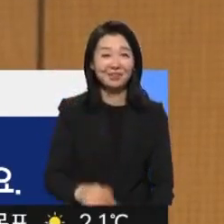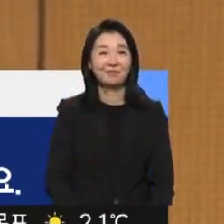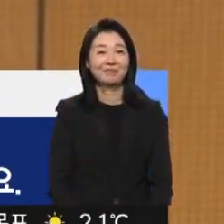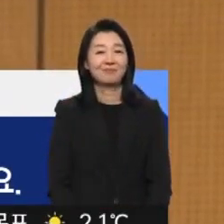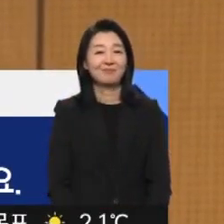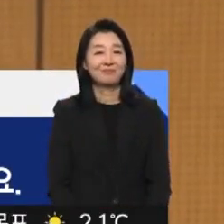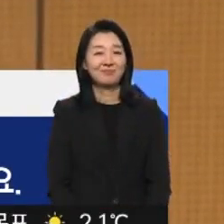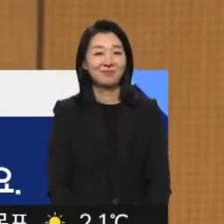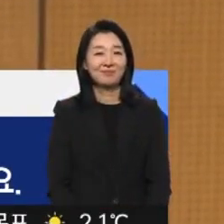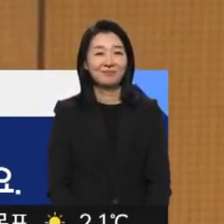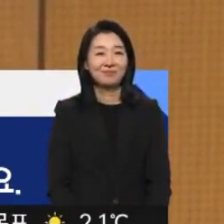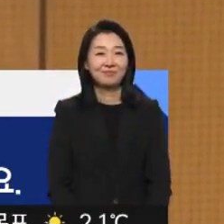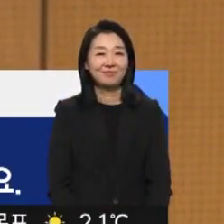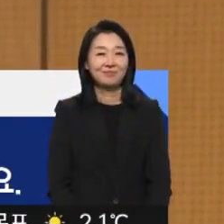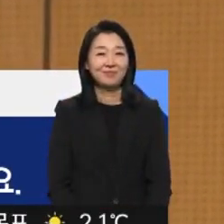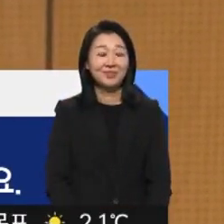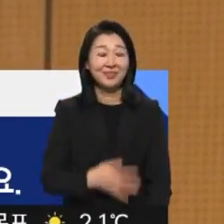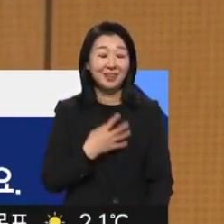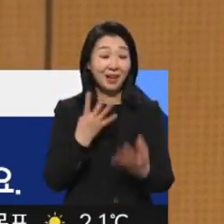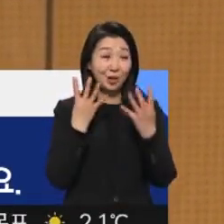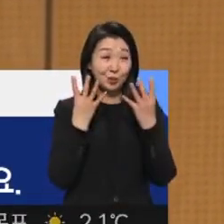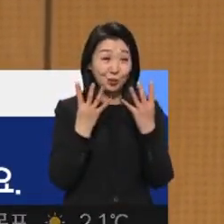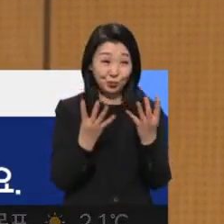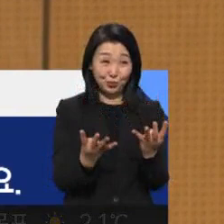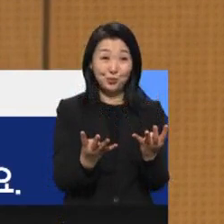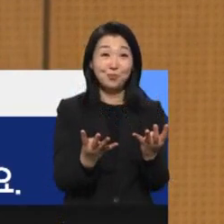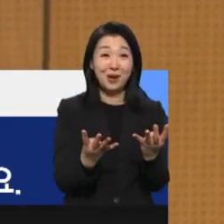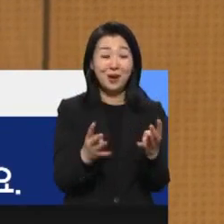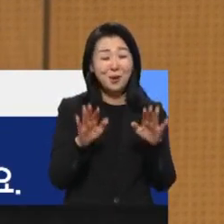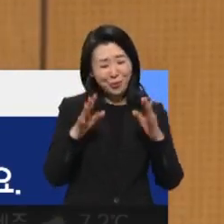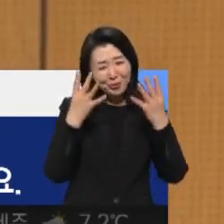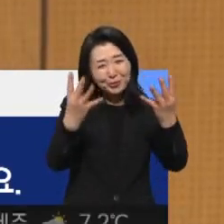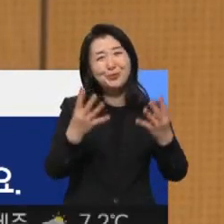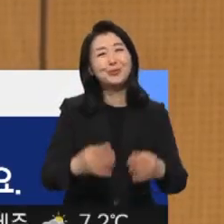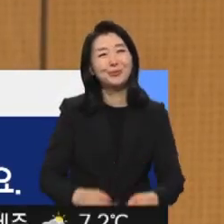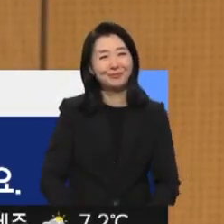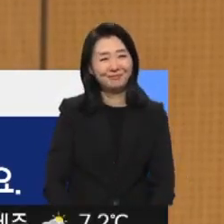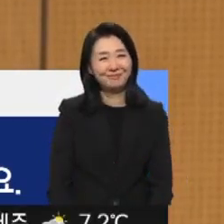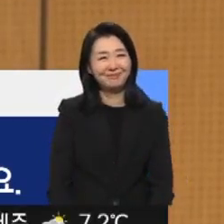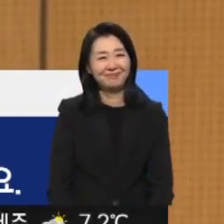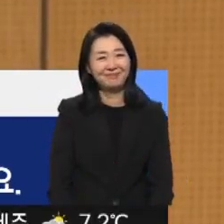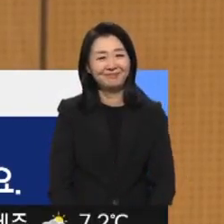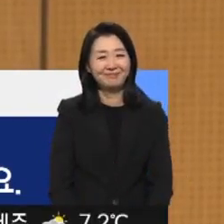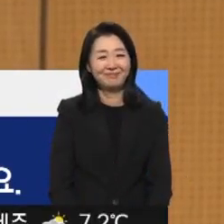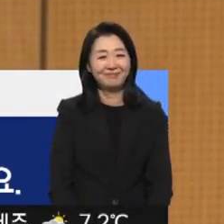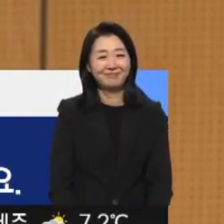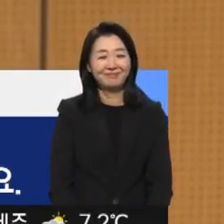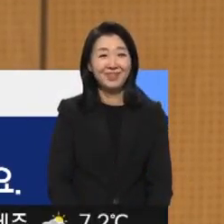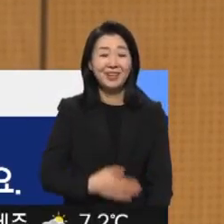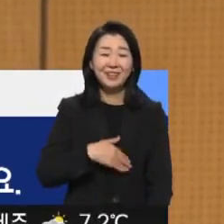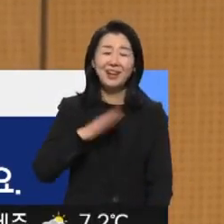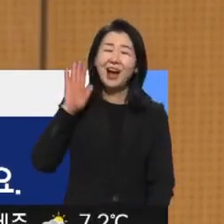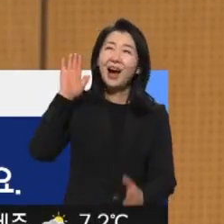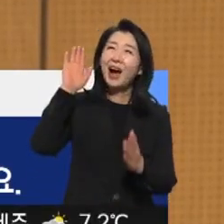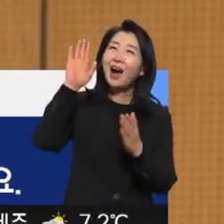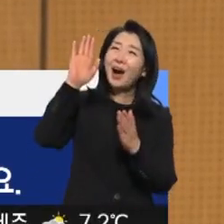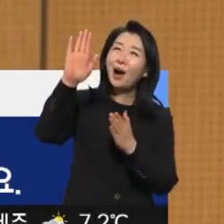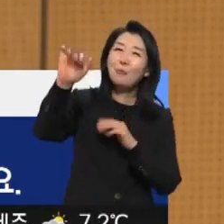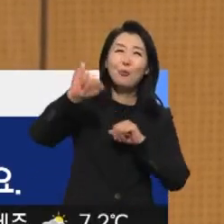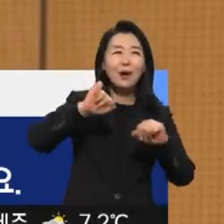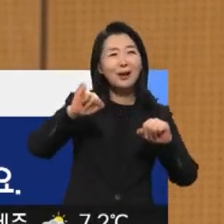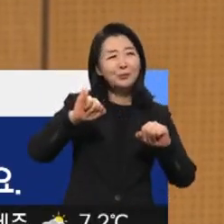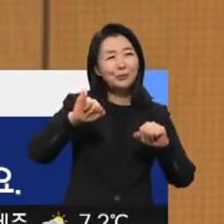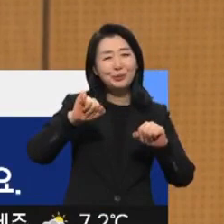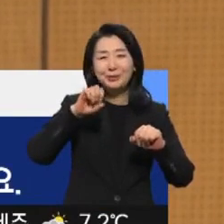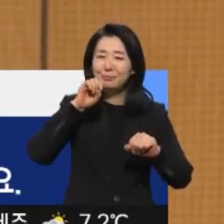이제 출소한 지가 오늘 나왔습니다. 지금 뭐 이후의 일을 얘기하는 건 좀